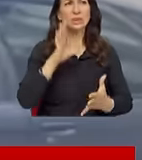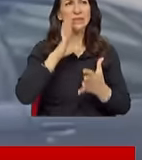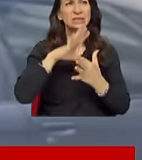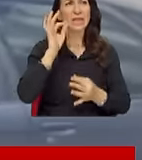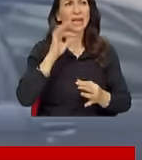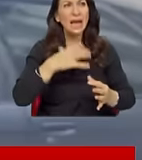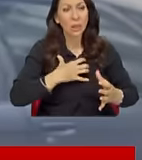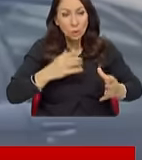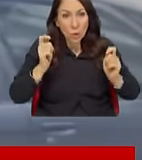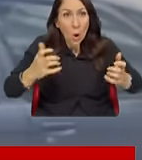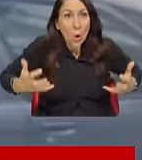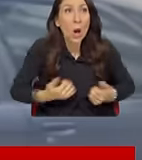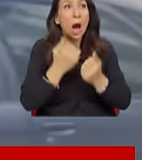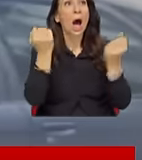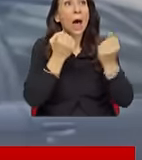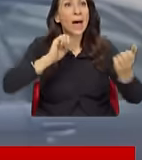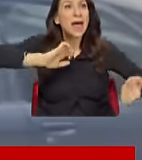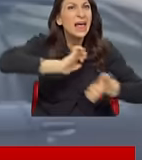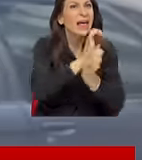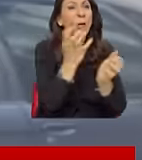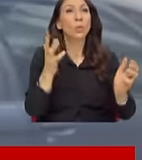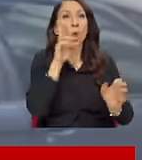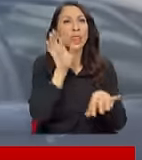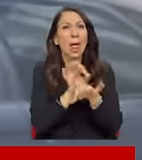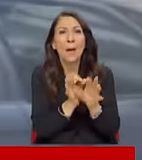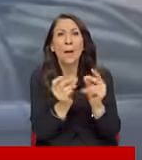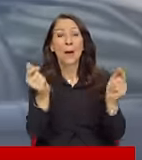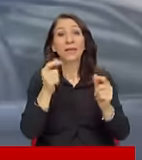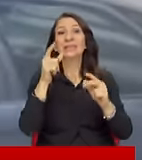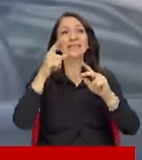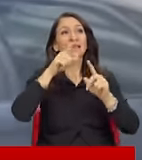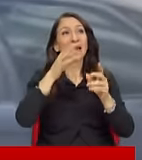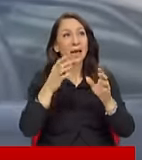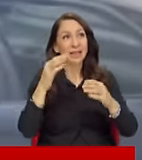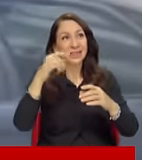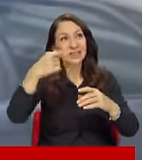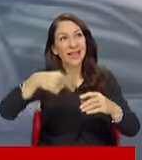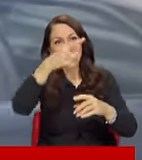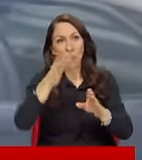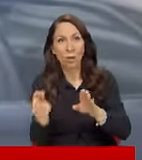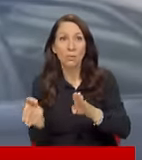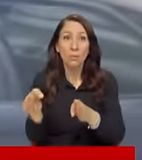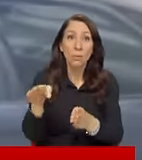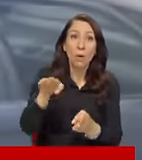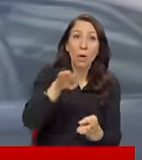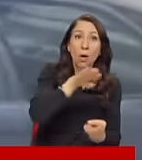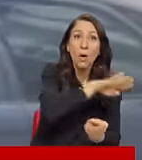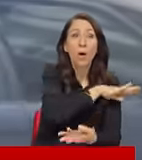İnsanlar canını zor kurtardı. Araçlar ezilmekten son anda kaçtı. Tankerin devrildiği o korku dolu anlar kameraya